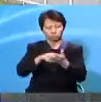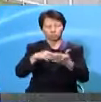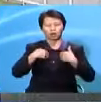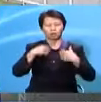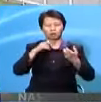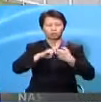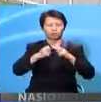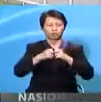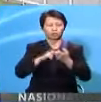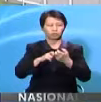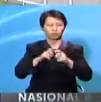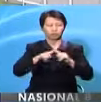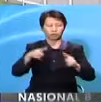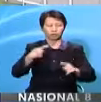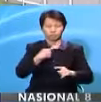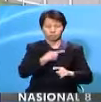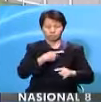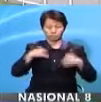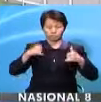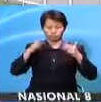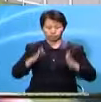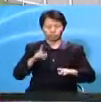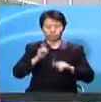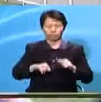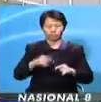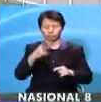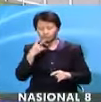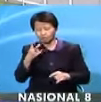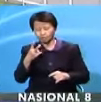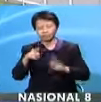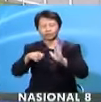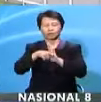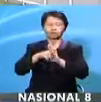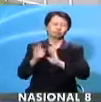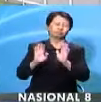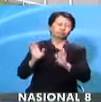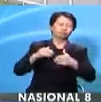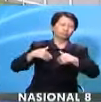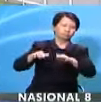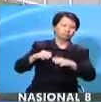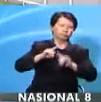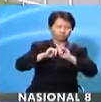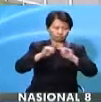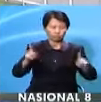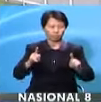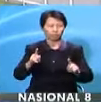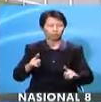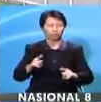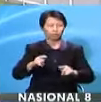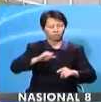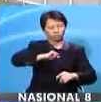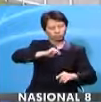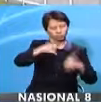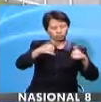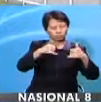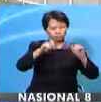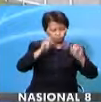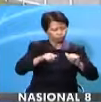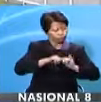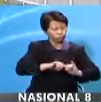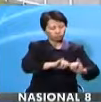pemain tak boleh ambilkan tu sebagai satu benda negatif lah. So macam mana pun perjuangan harus